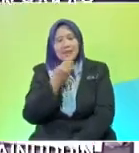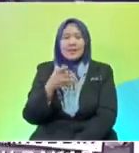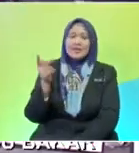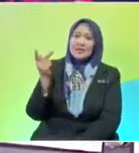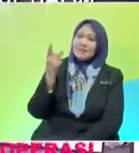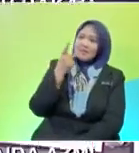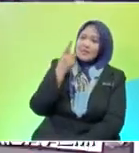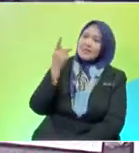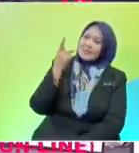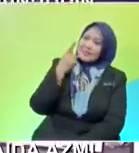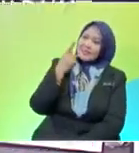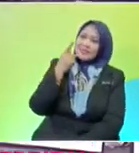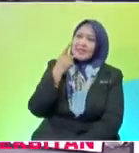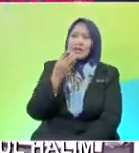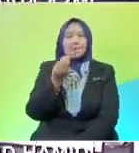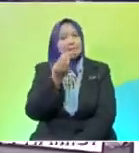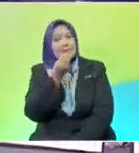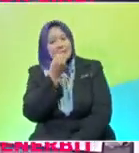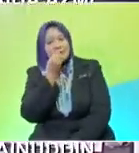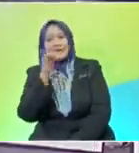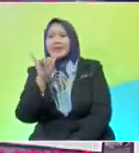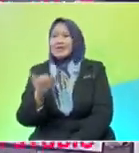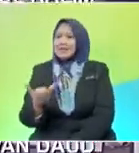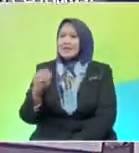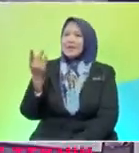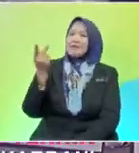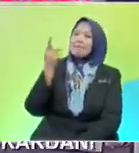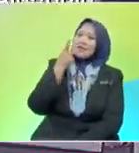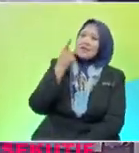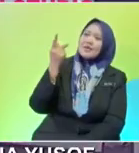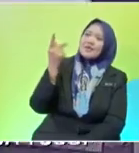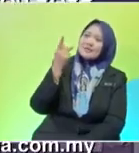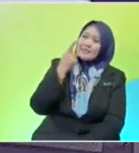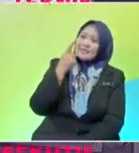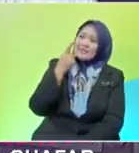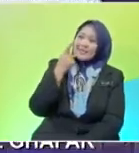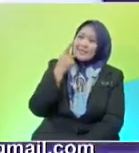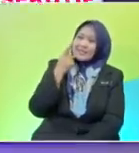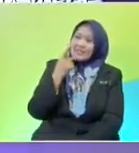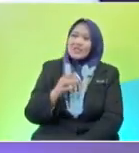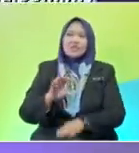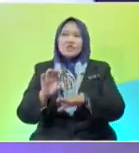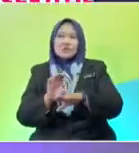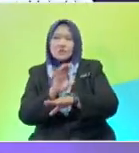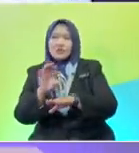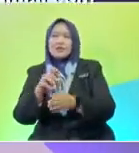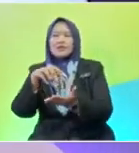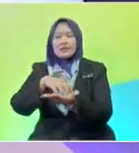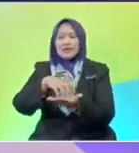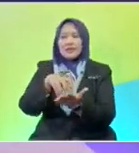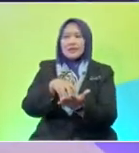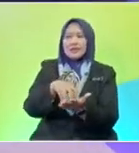makanan bekasi ya makanan tidak berkhasiat coklat